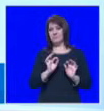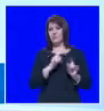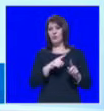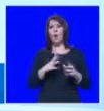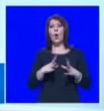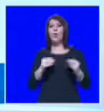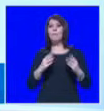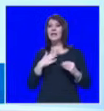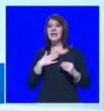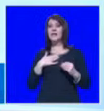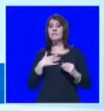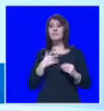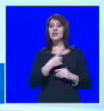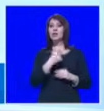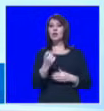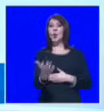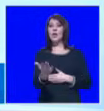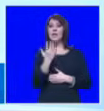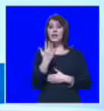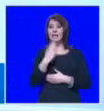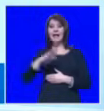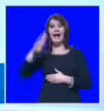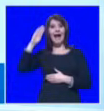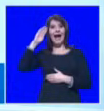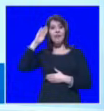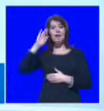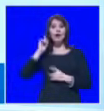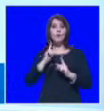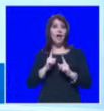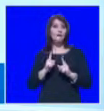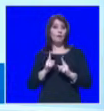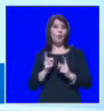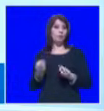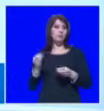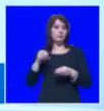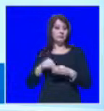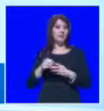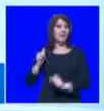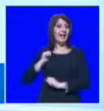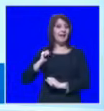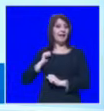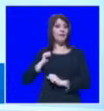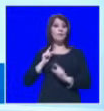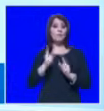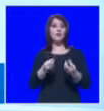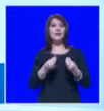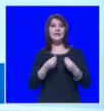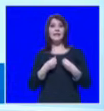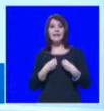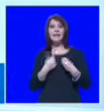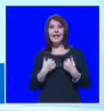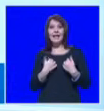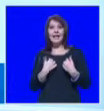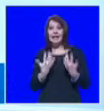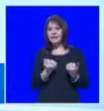има план за 100 000 бойна армия, напълно съвместима с НАТО, което трябва да ни даде мащаб, къде ние се намираме